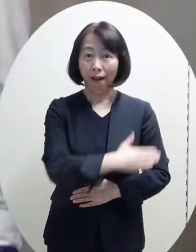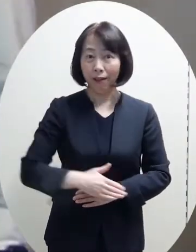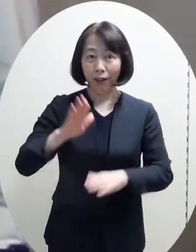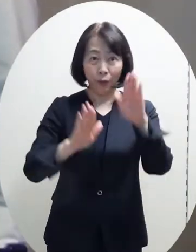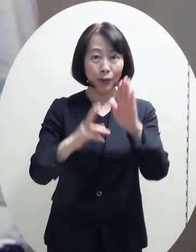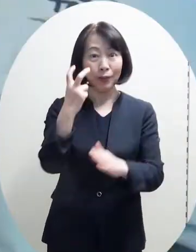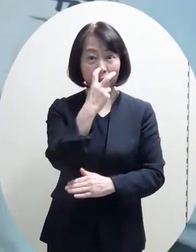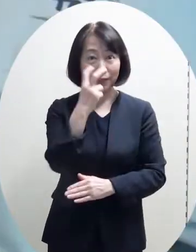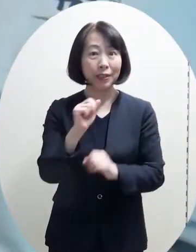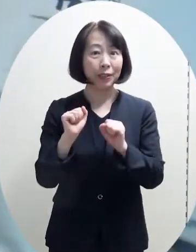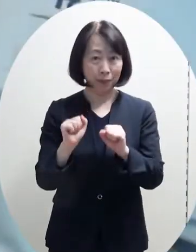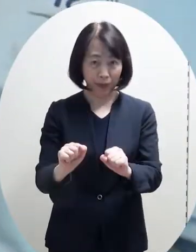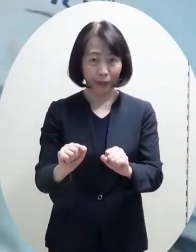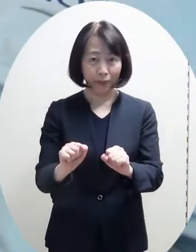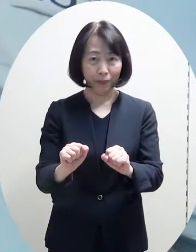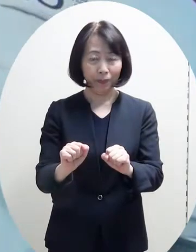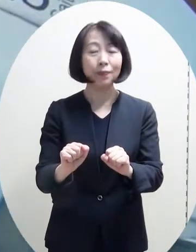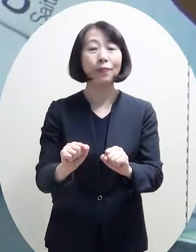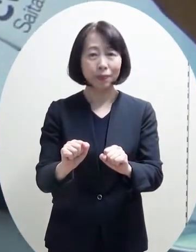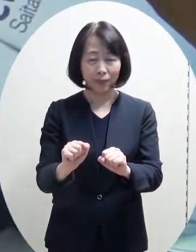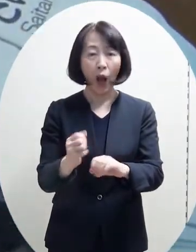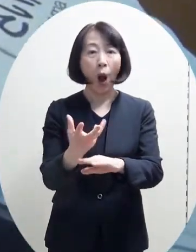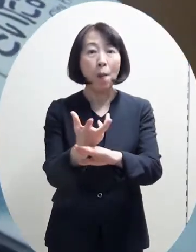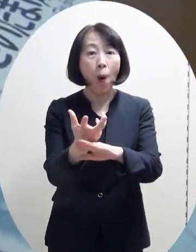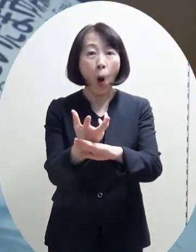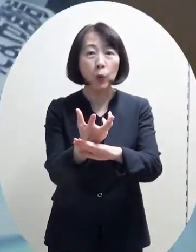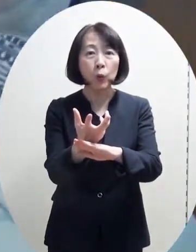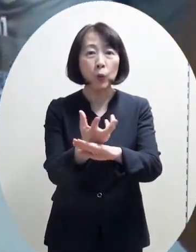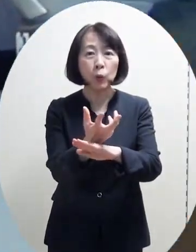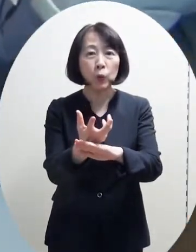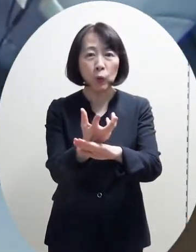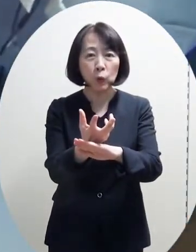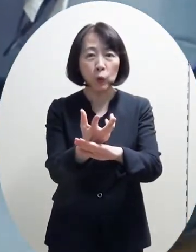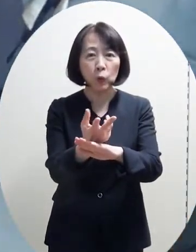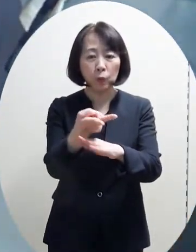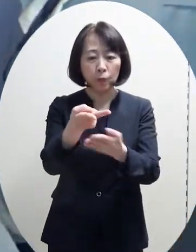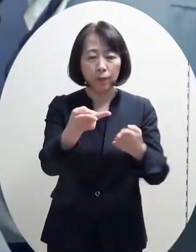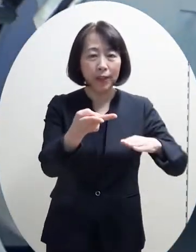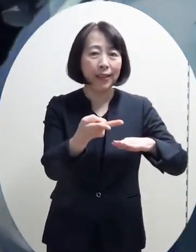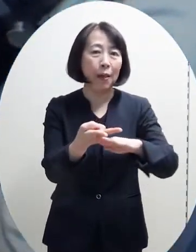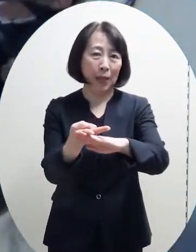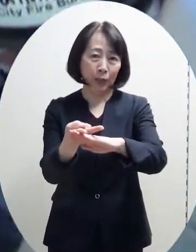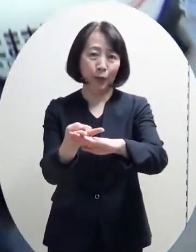ただきます。足の下にも入れますね。 はい、1、2、3。